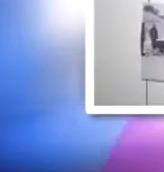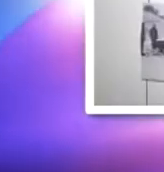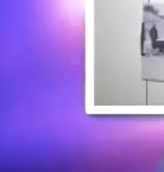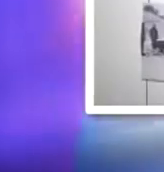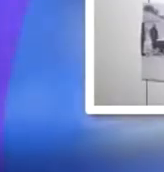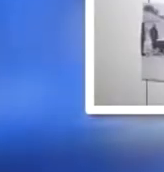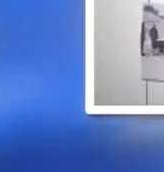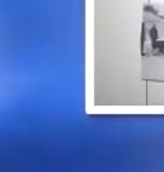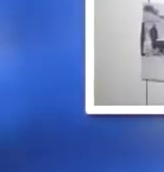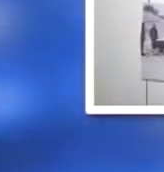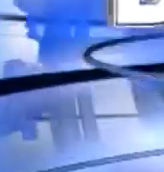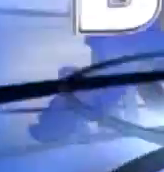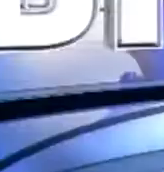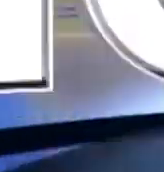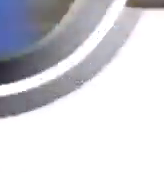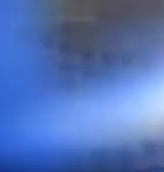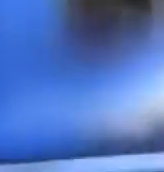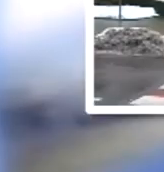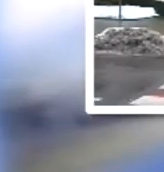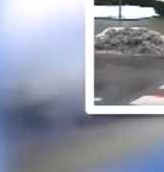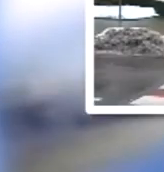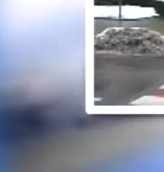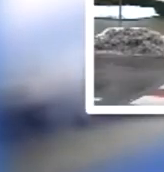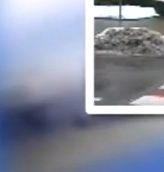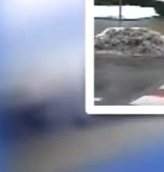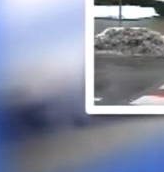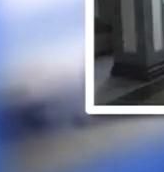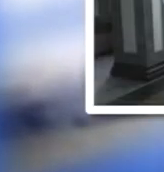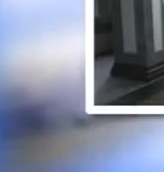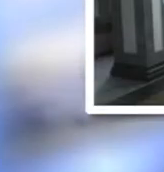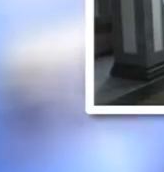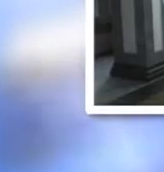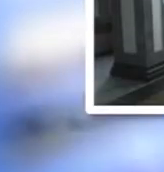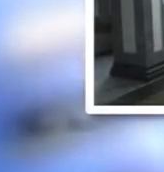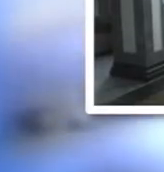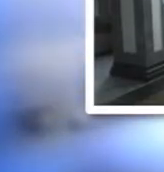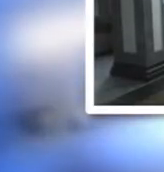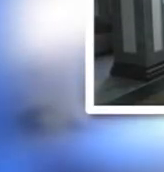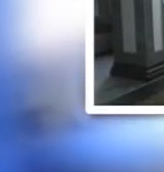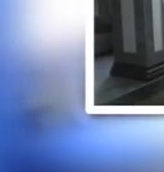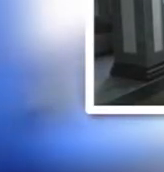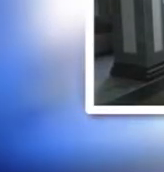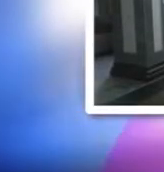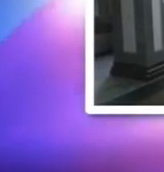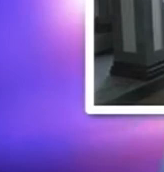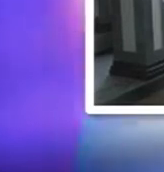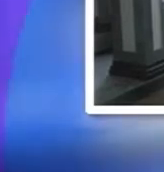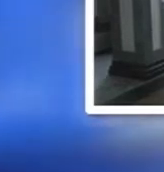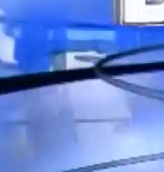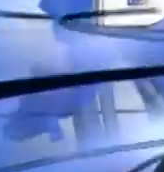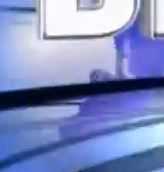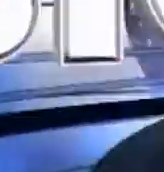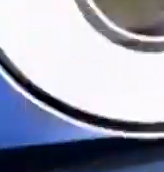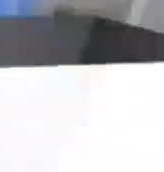відкрили студію бойової слави. За чий кошт навчатимуться у тернопільських дитсадках діти без реєстрації в обласному